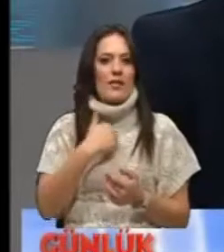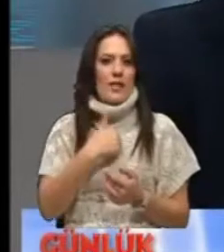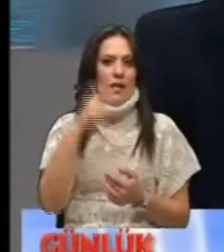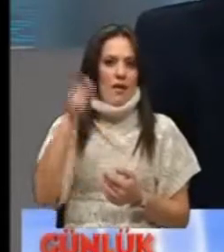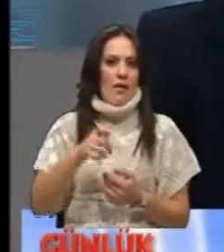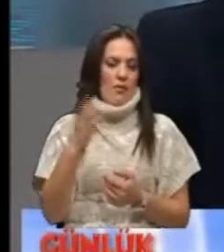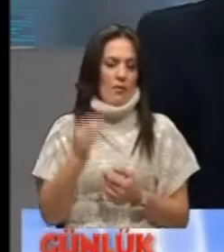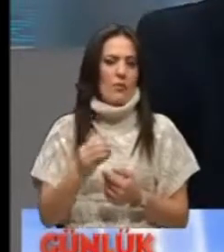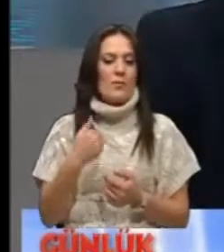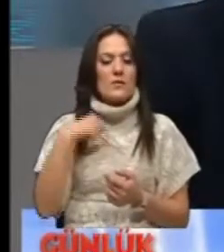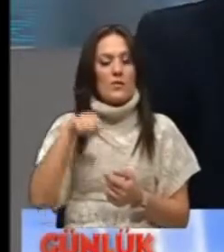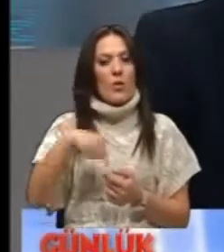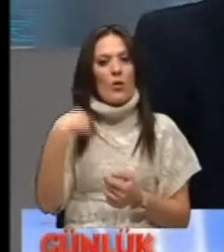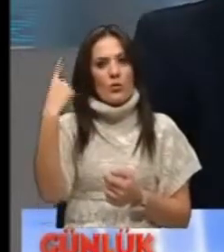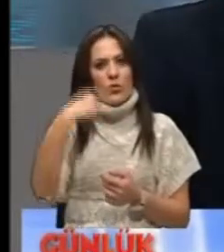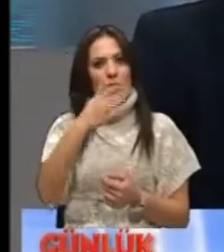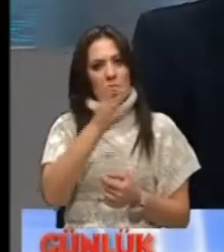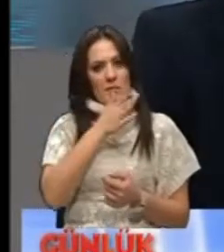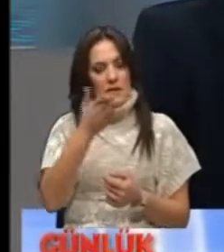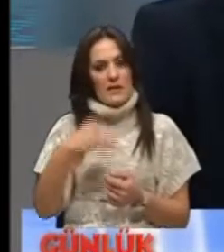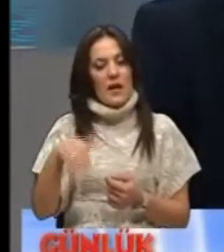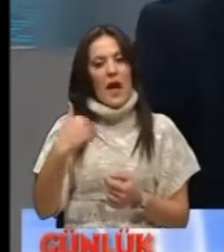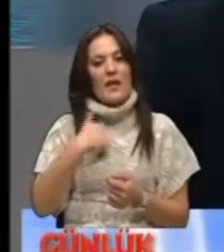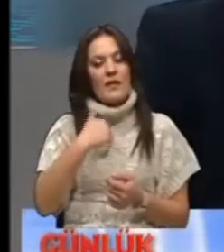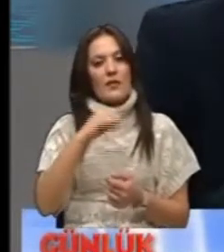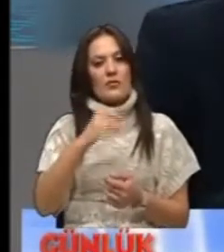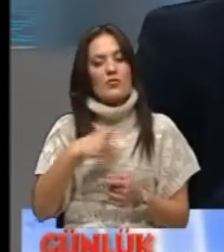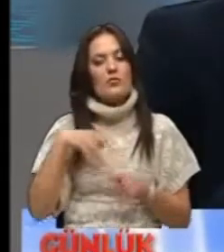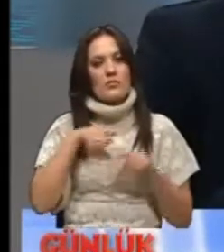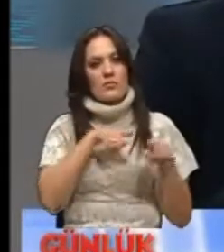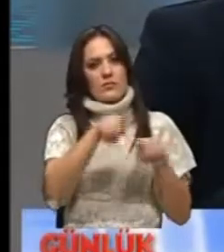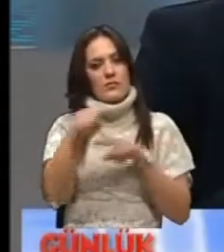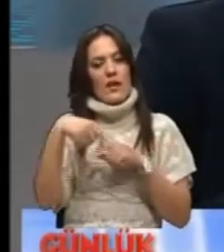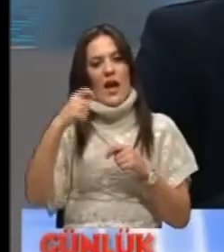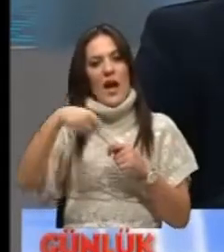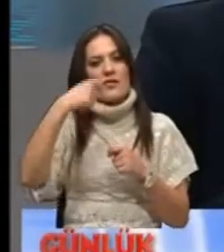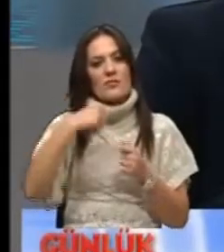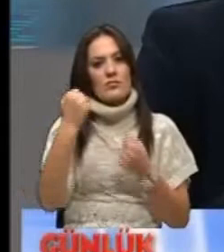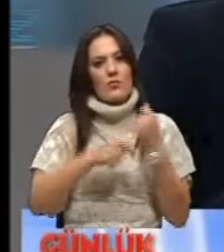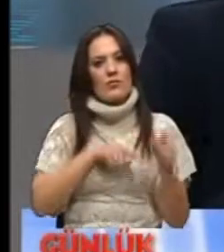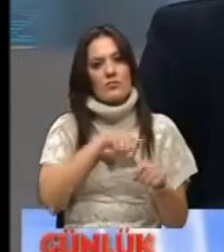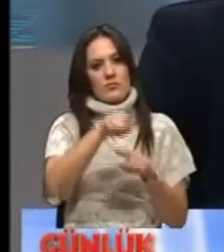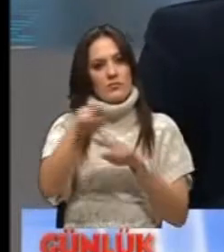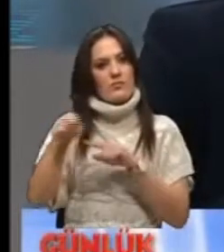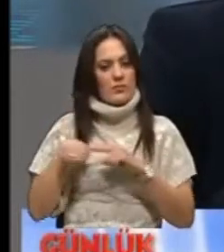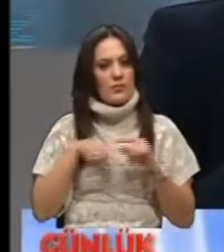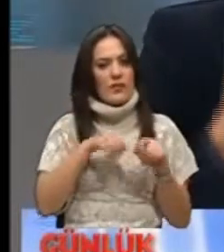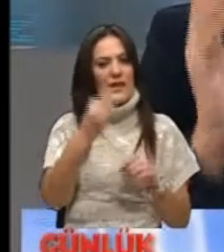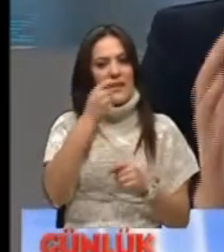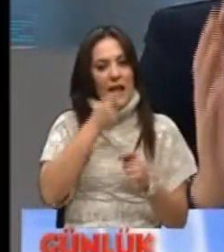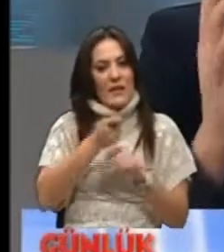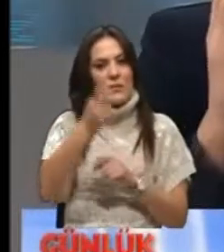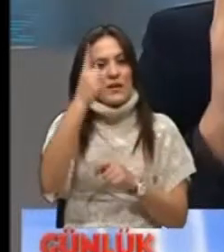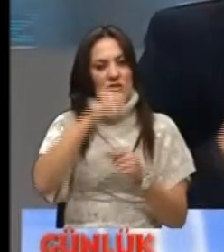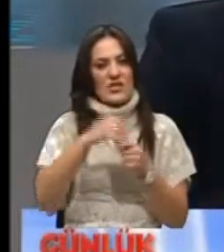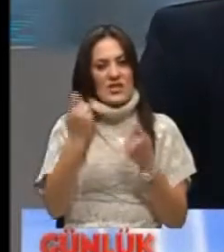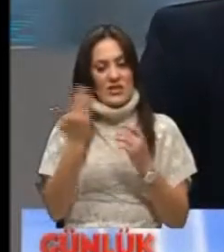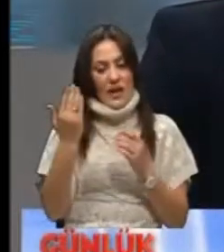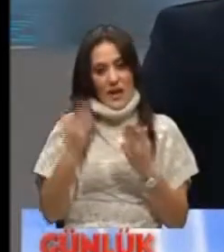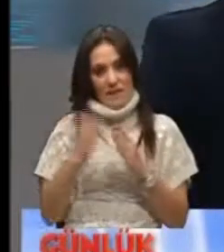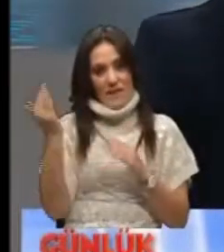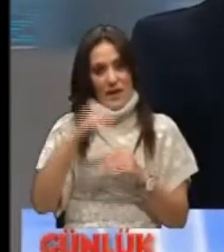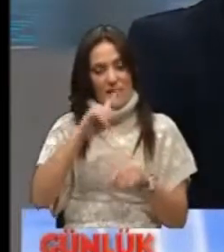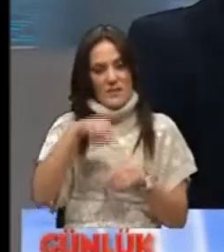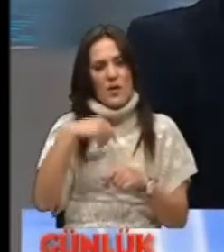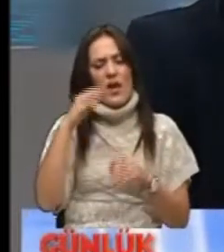ki. Bizde o görüntüyü bilirsiniz. Anne çocuğun peşinden kaşıkla koşar. Evet. Yedirmek için. Evet. İşten eve geldikten